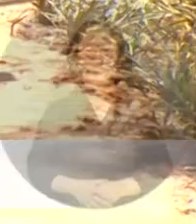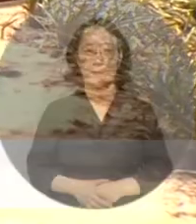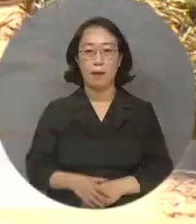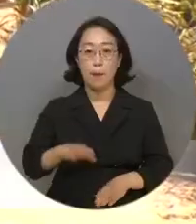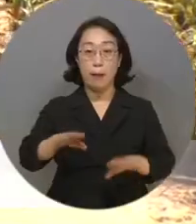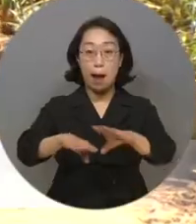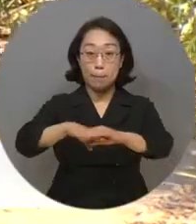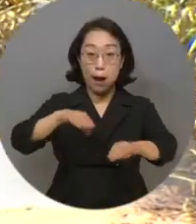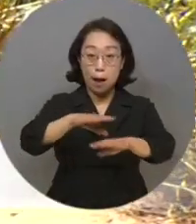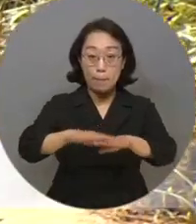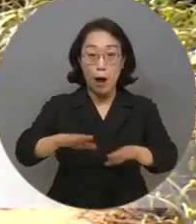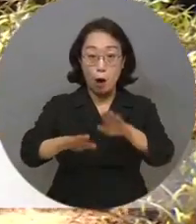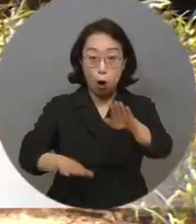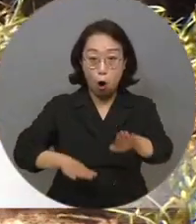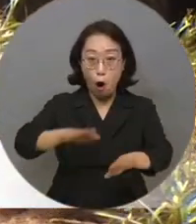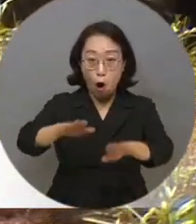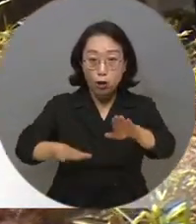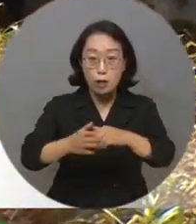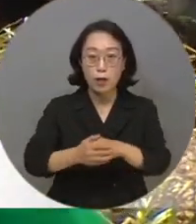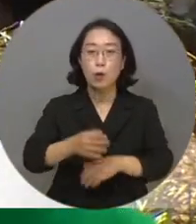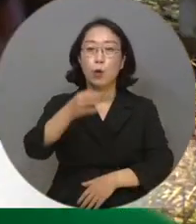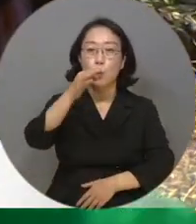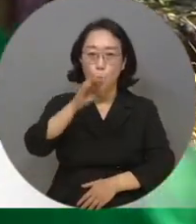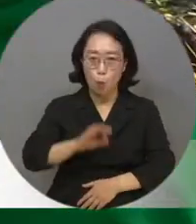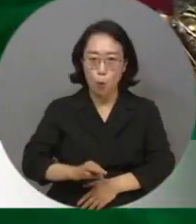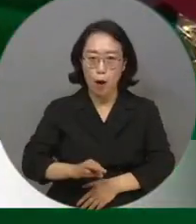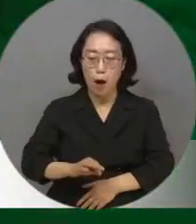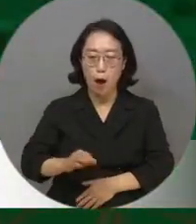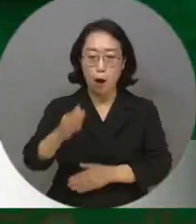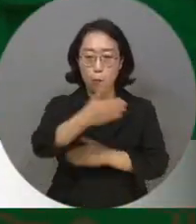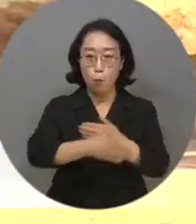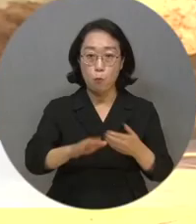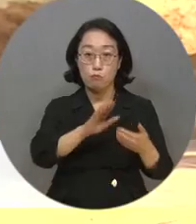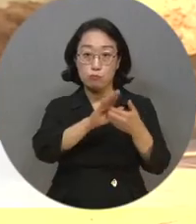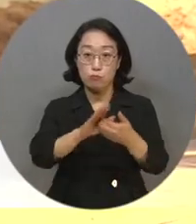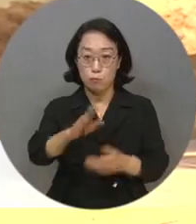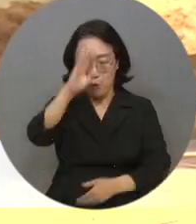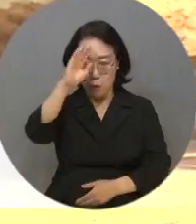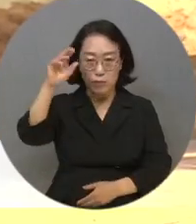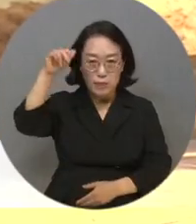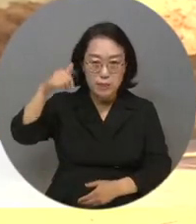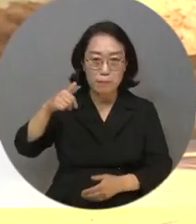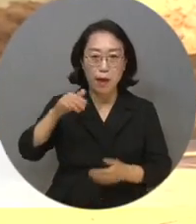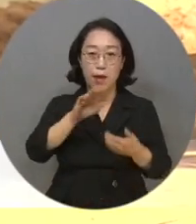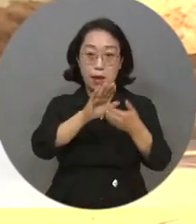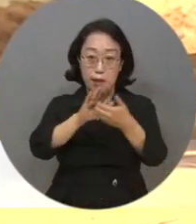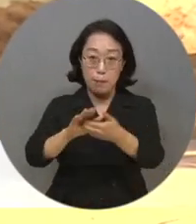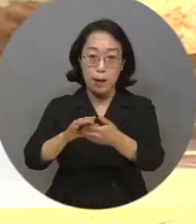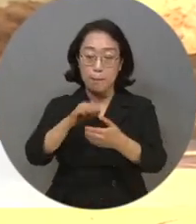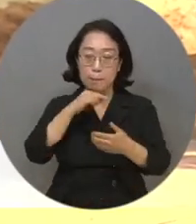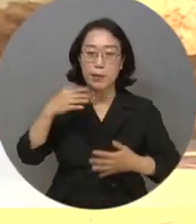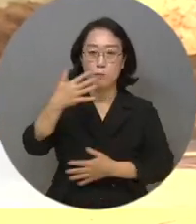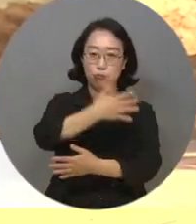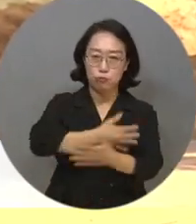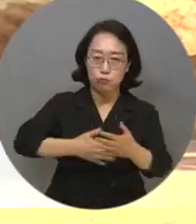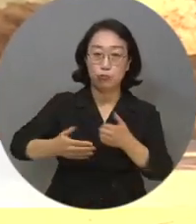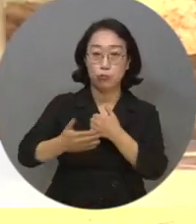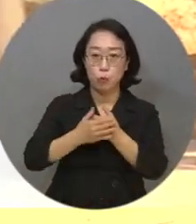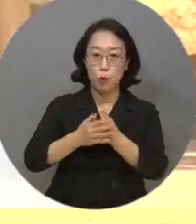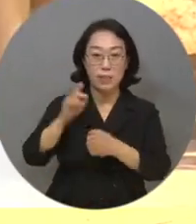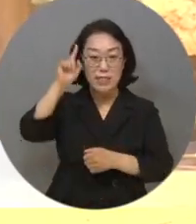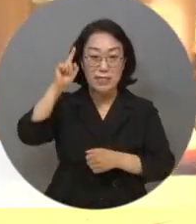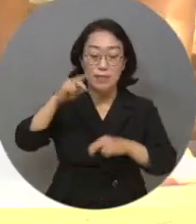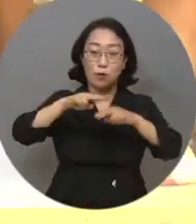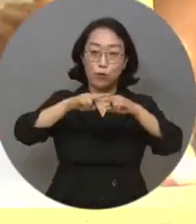맨발 걷기는 지압과 접지 효과를 통해 면역력, 기억력, 치매 예방, 혈액순환 증가에 도움을 주고